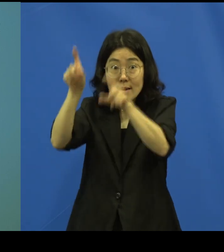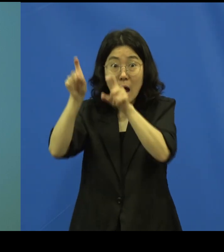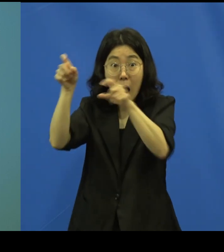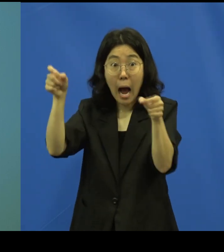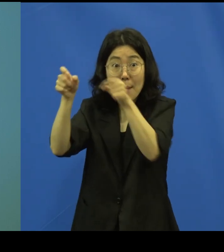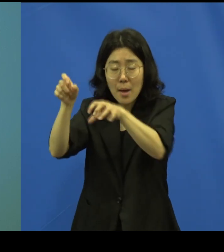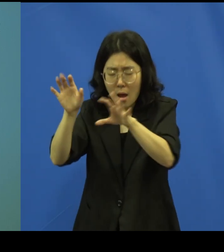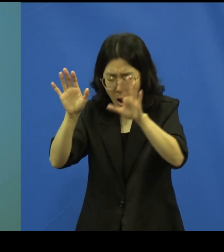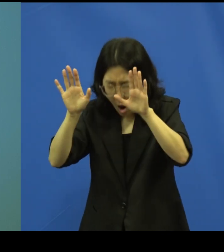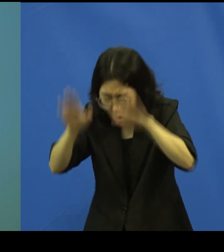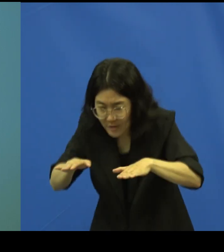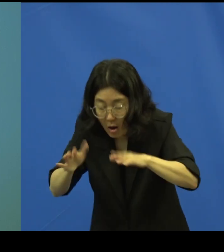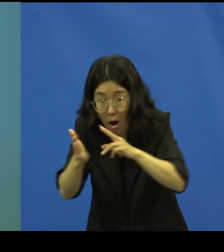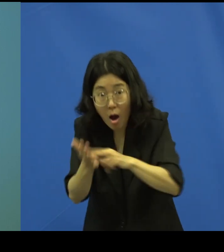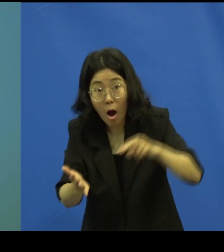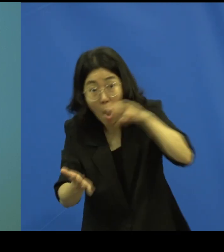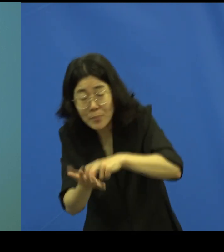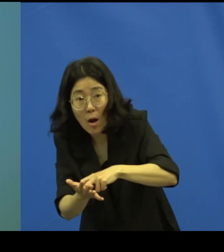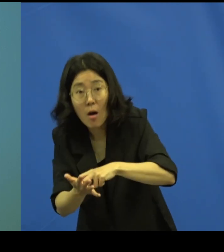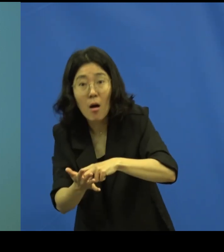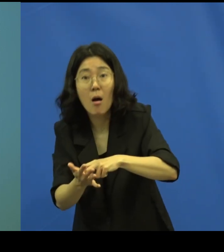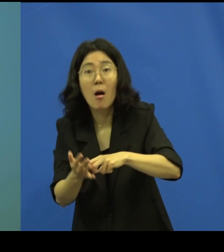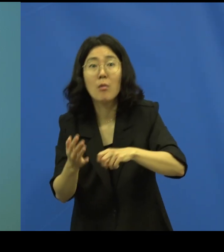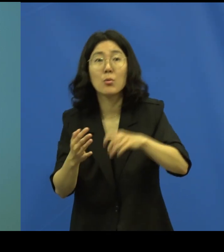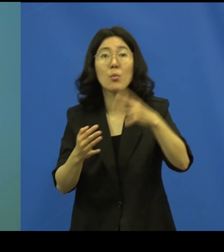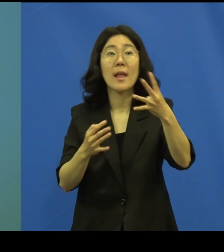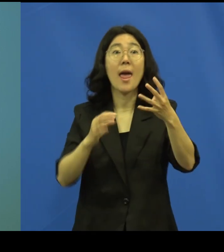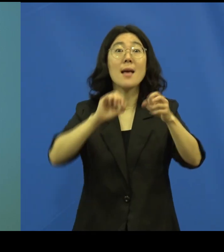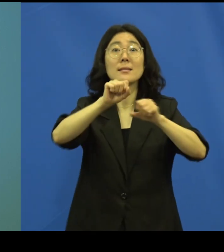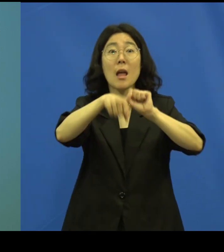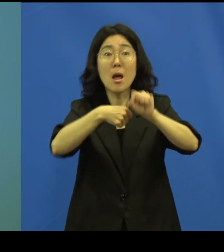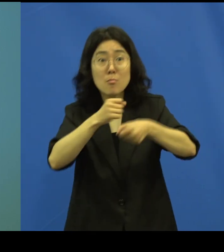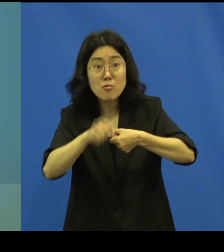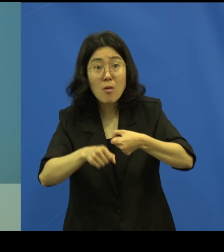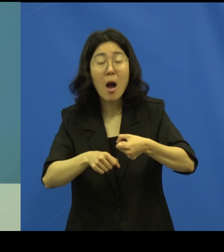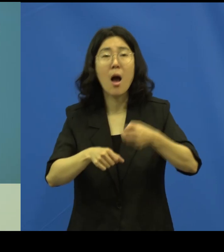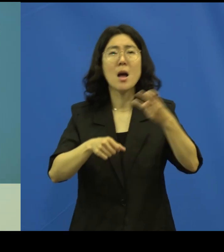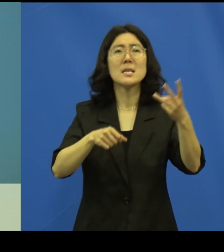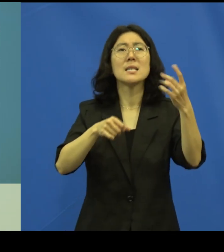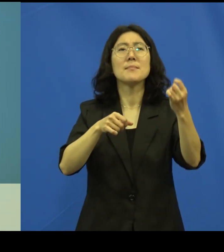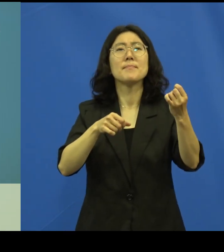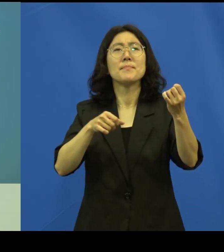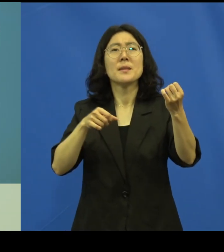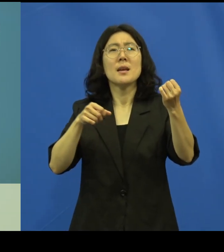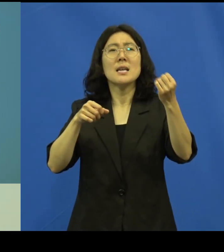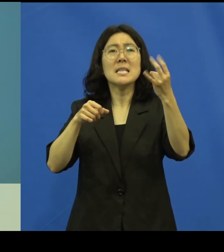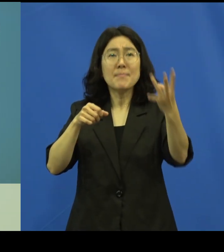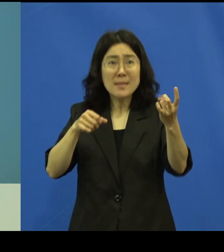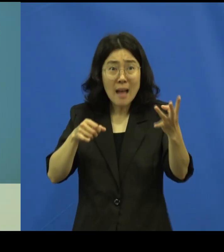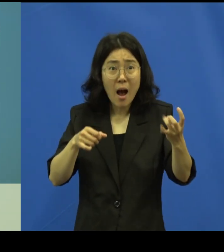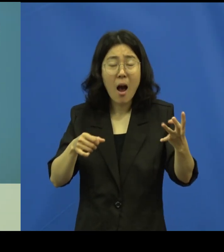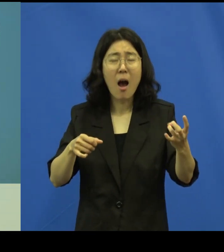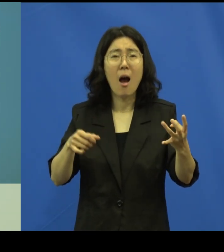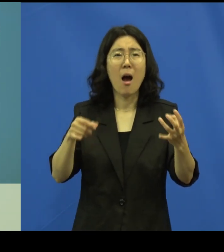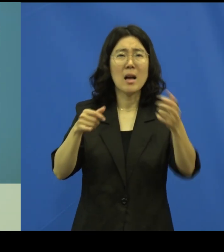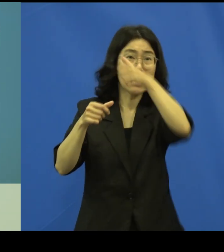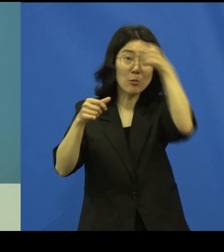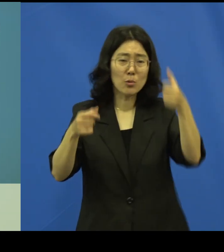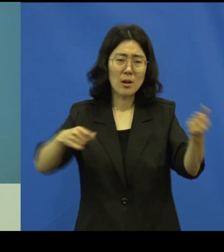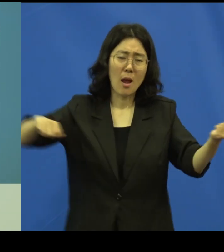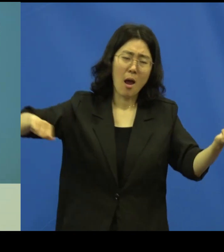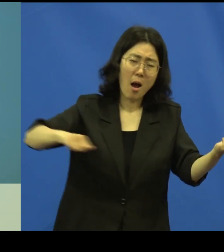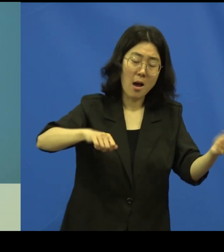그 두루마리를 취하심에 내 생물과 24장로들이 그 어린 양 앞에 엎드려 각각 금은고와